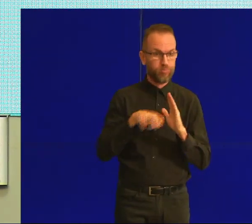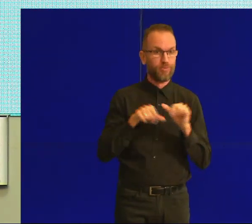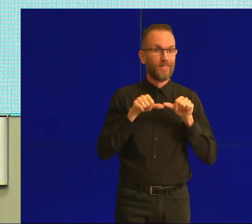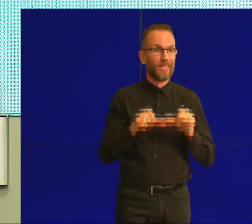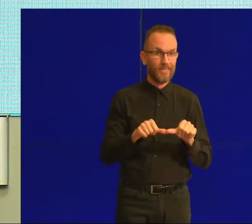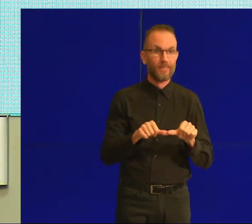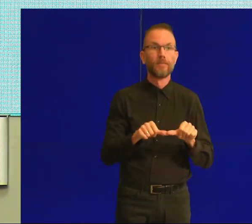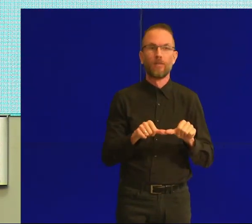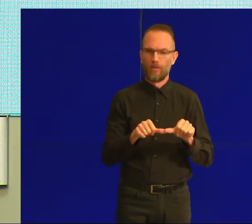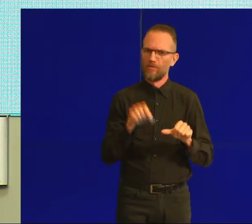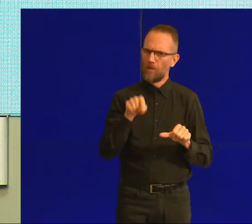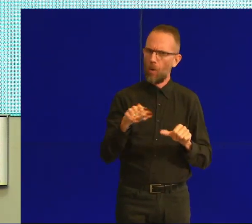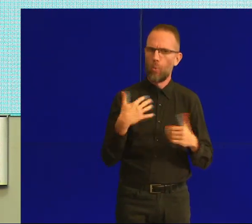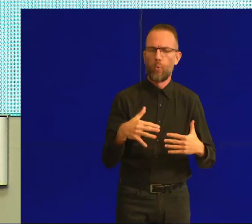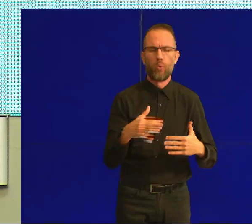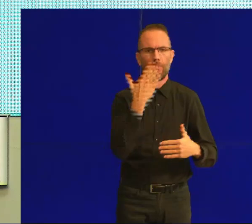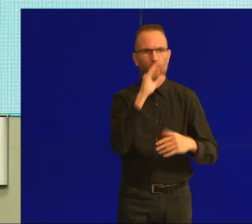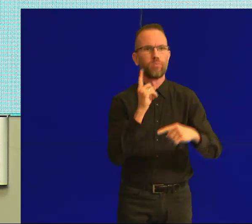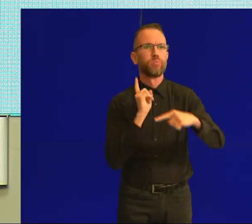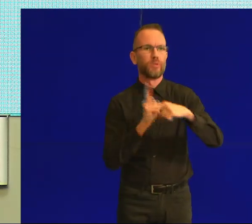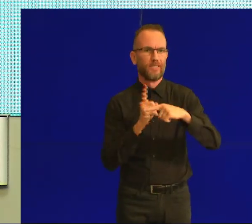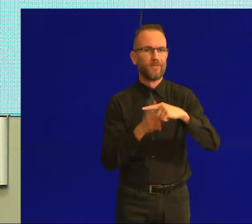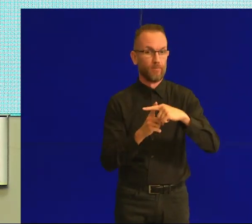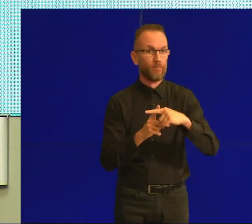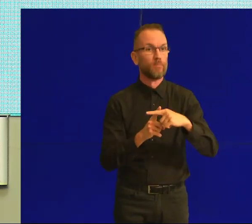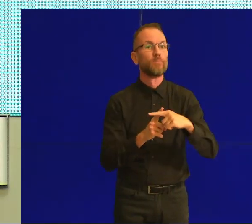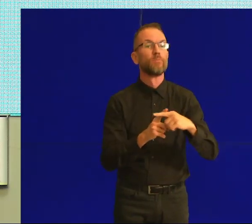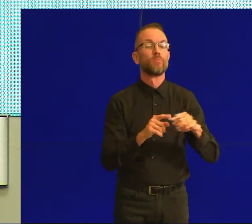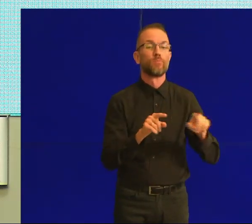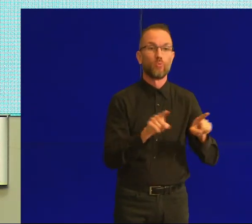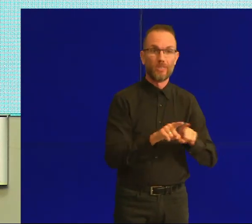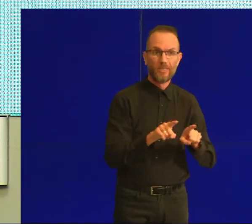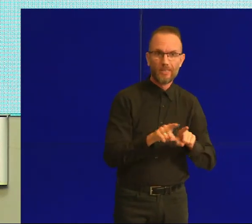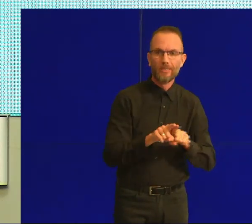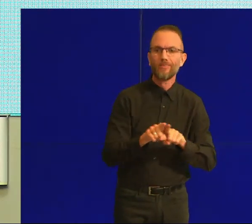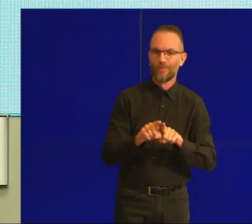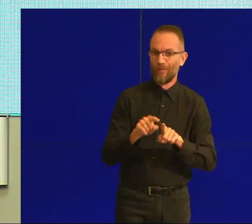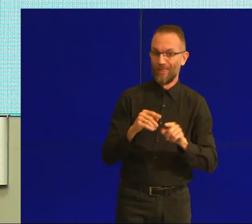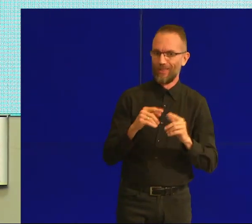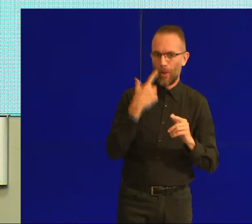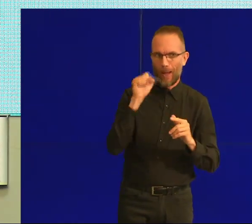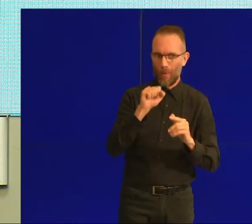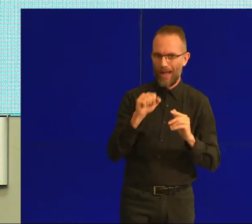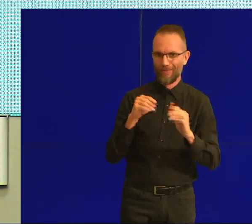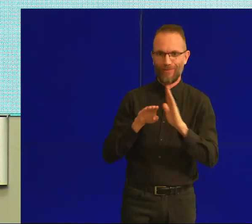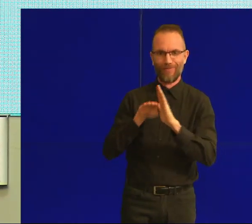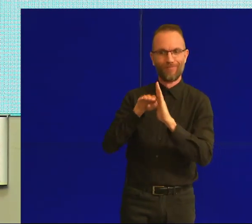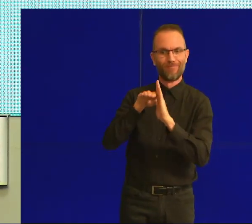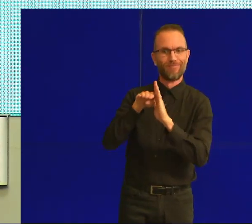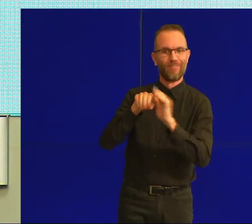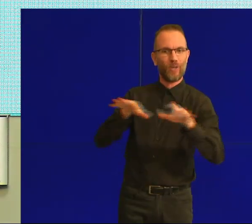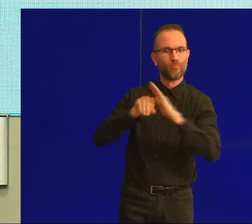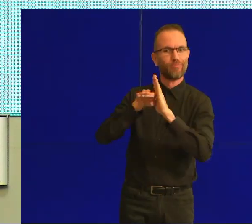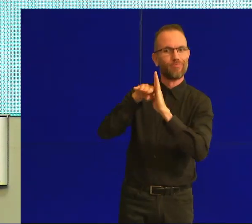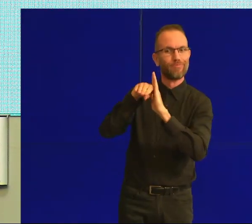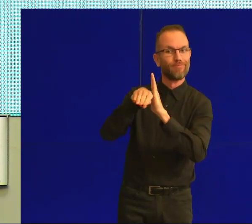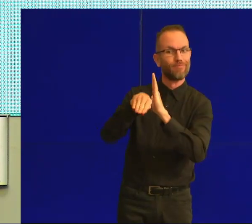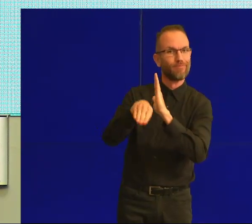qui s'est traduit ces derniers jours dans une diminution de cette courbe et notamment aussi dans une diminution du nombre de personnes